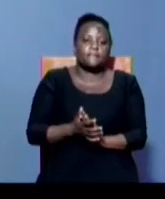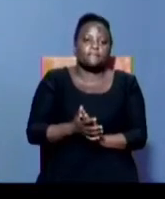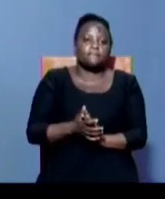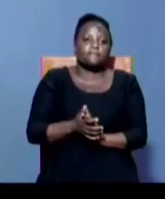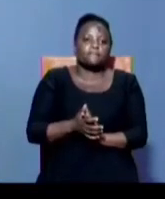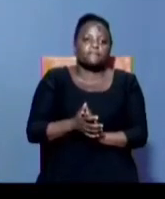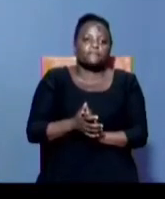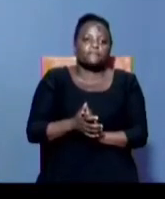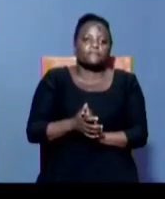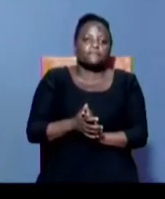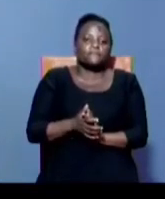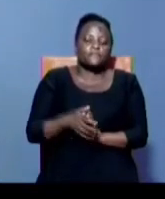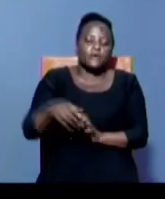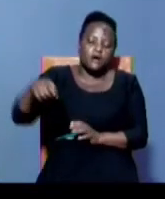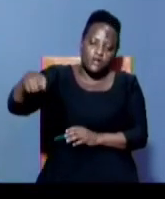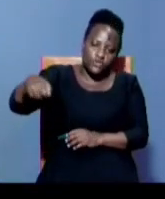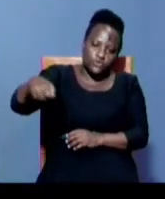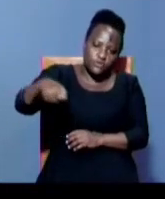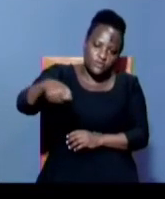Alinyunyiza